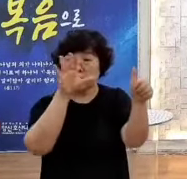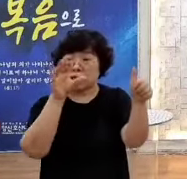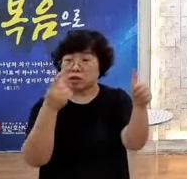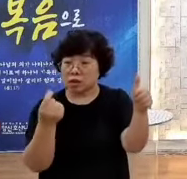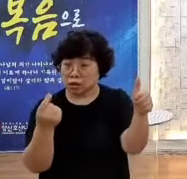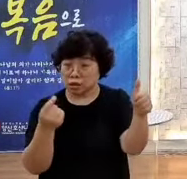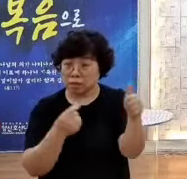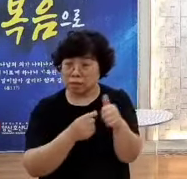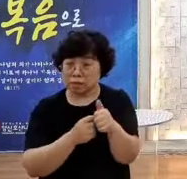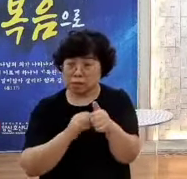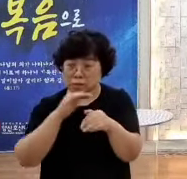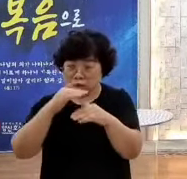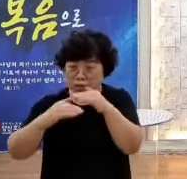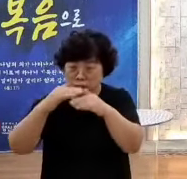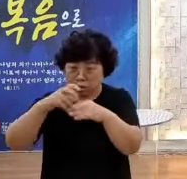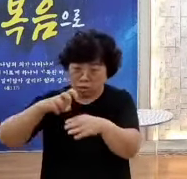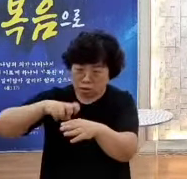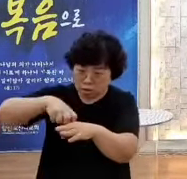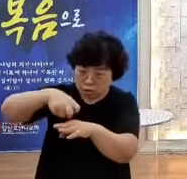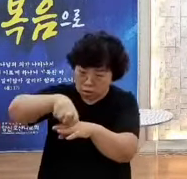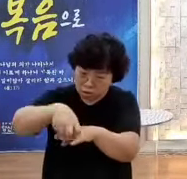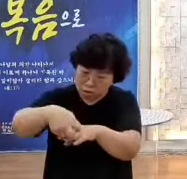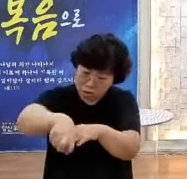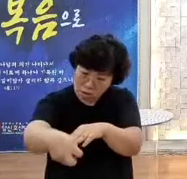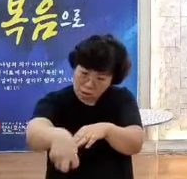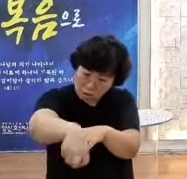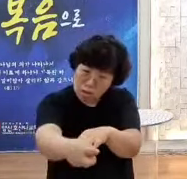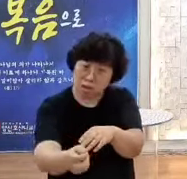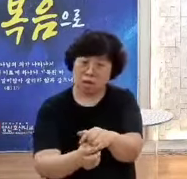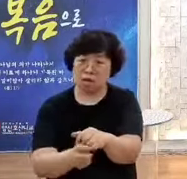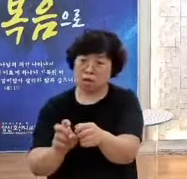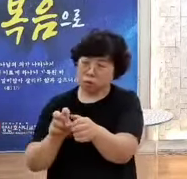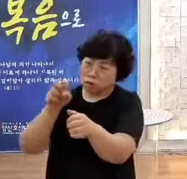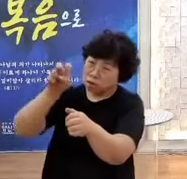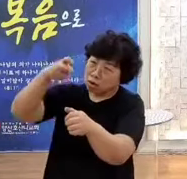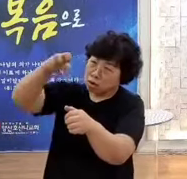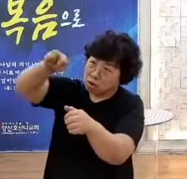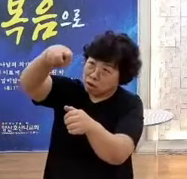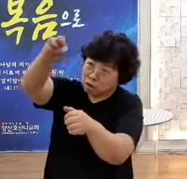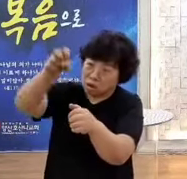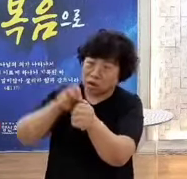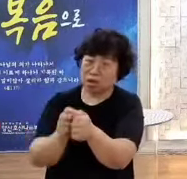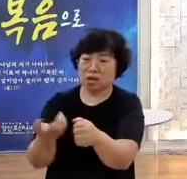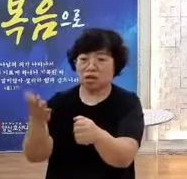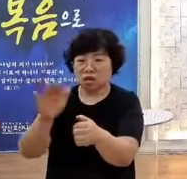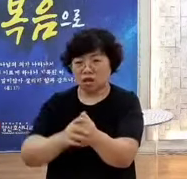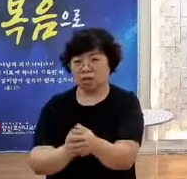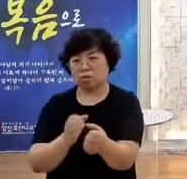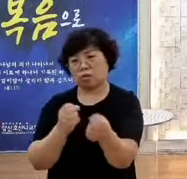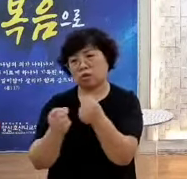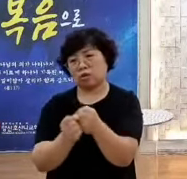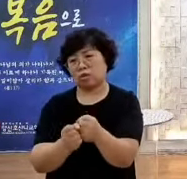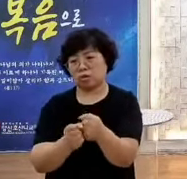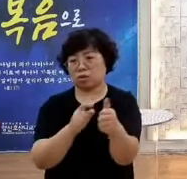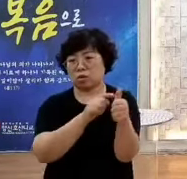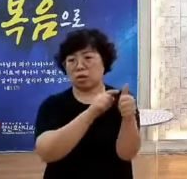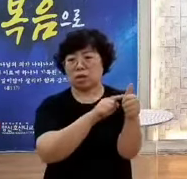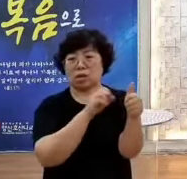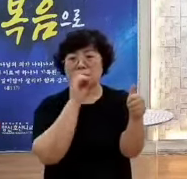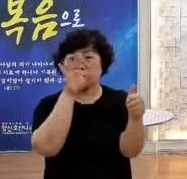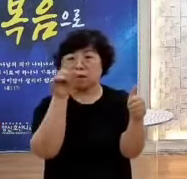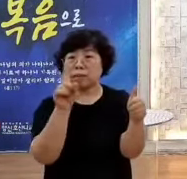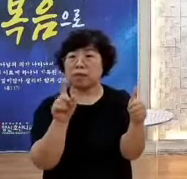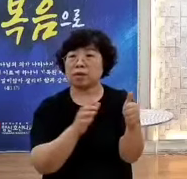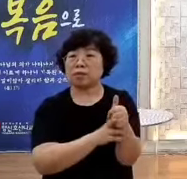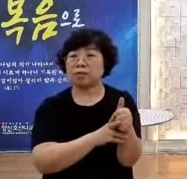그 계단, 그 많은 계단들을 무릎 꿇고 그 올라갔다가 내려왔다 했다 했는데, 이 루터가요, 자기가